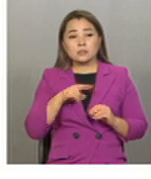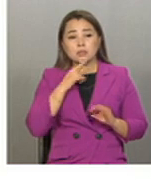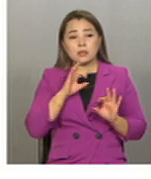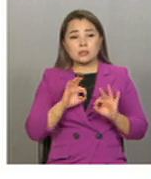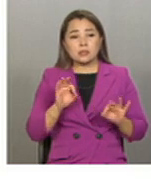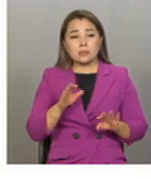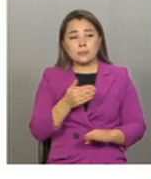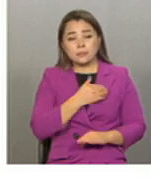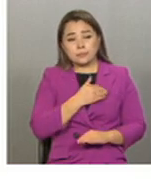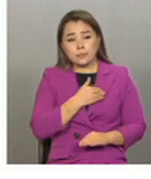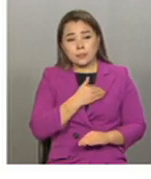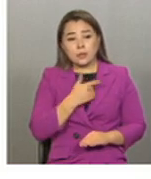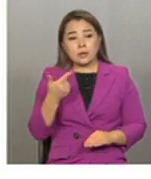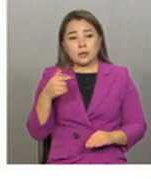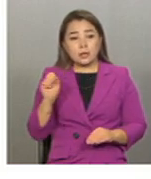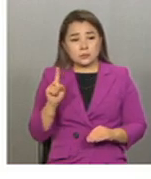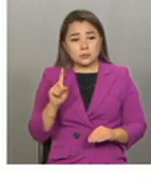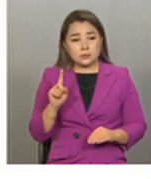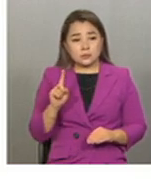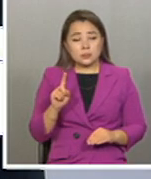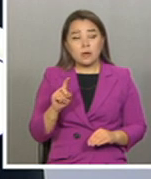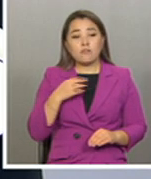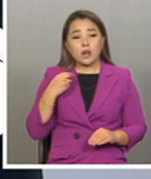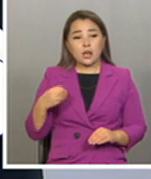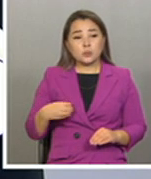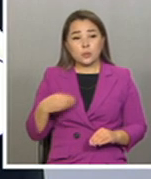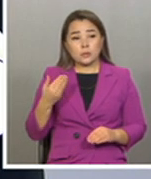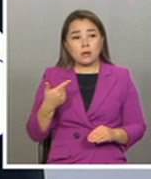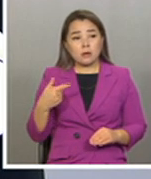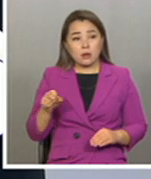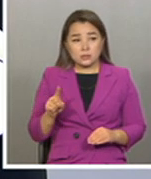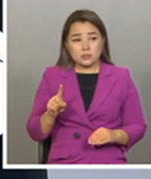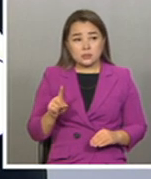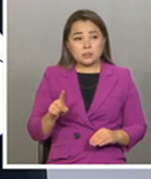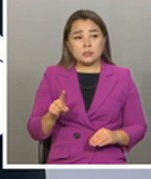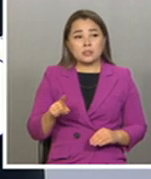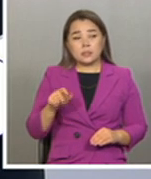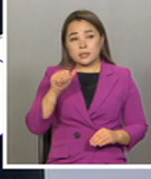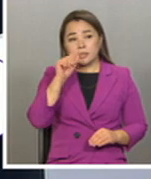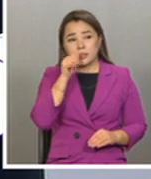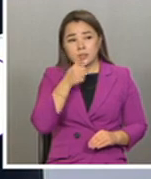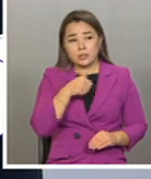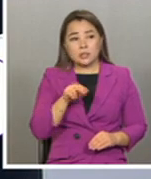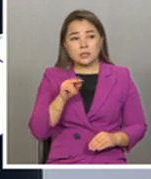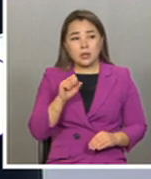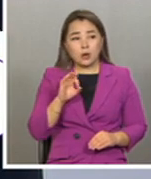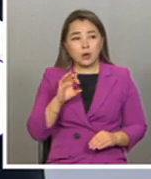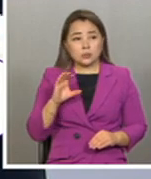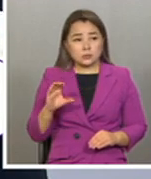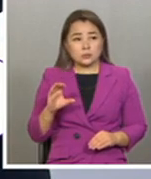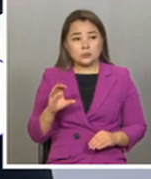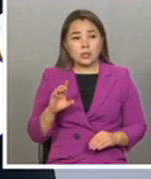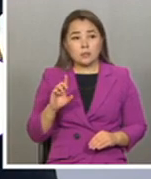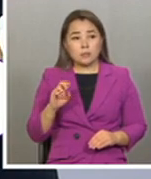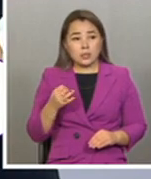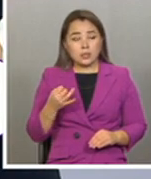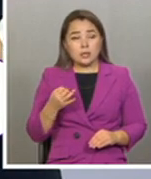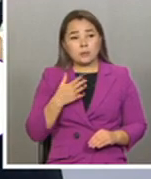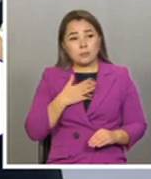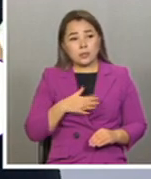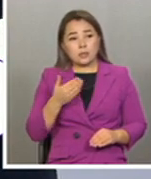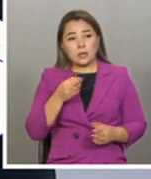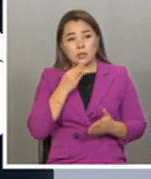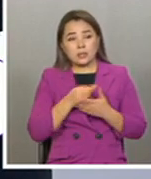берейік. Газ, французша газ, грекше чаос, яғни бей берекет деген